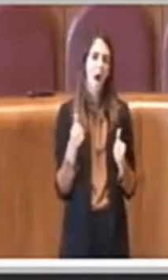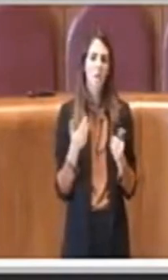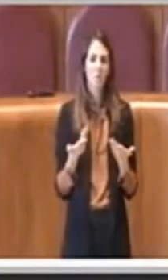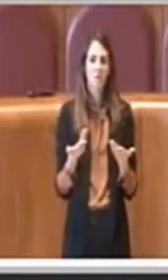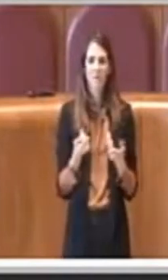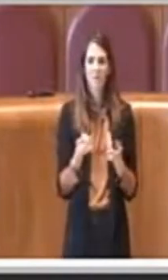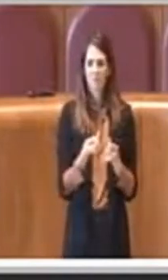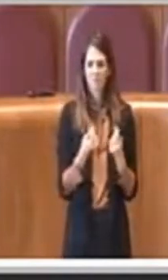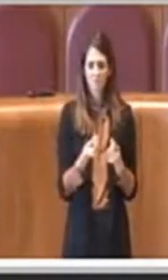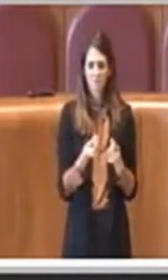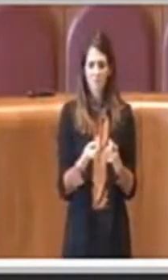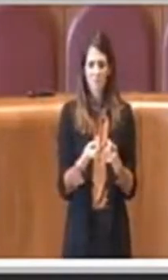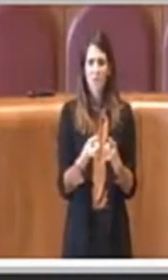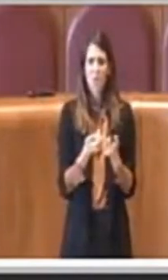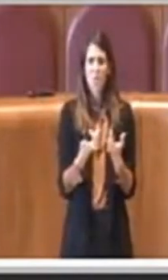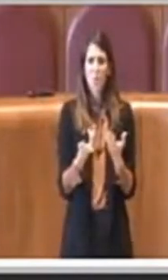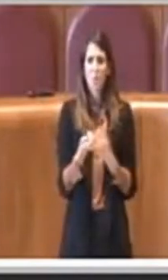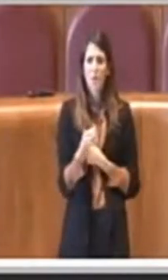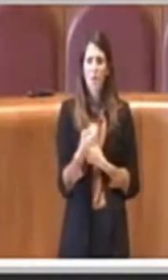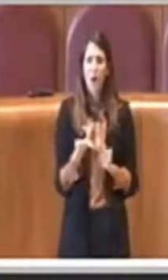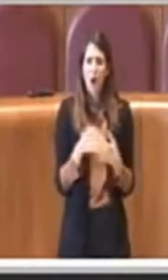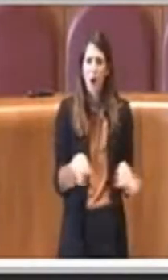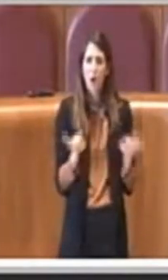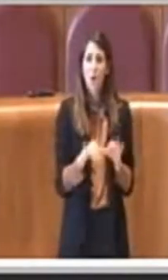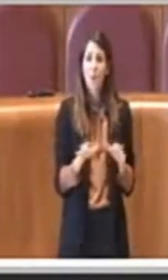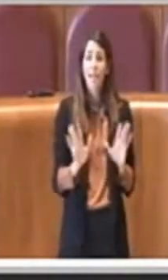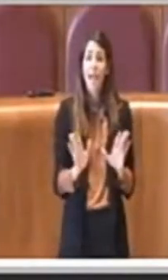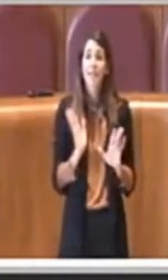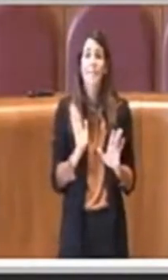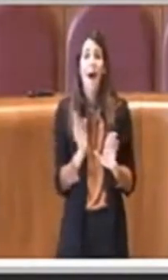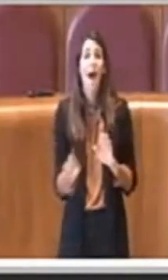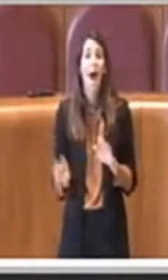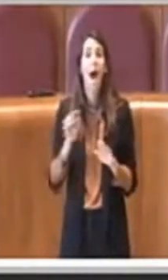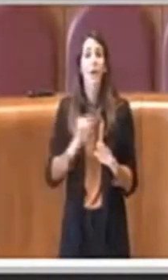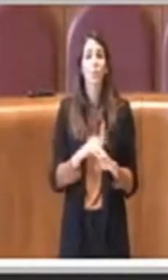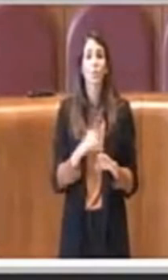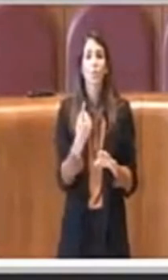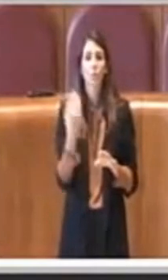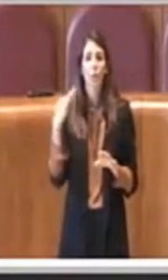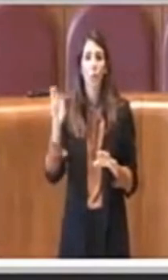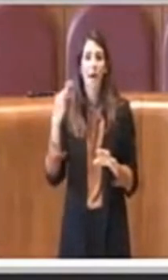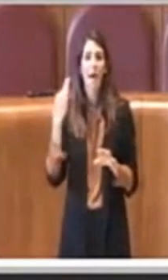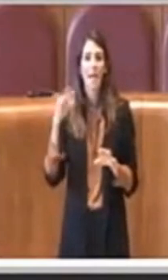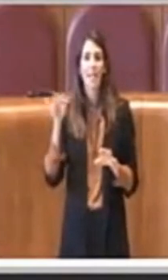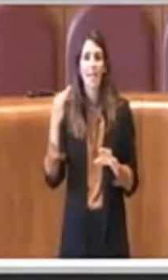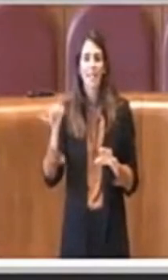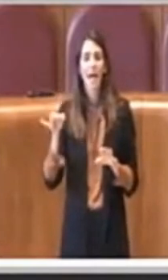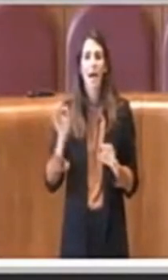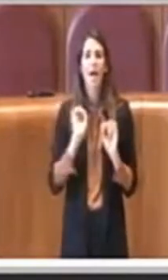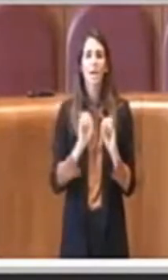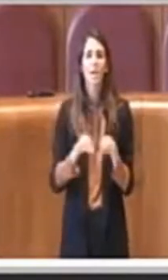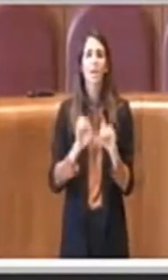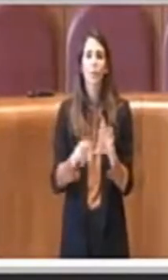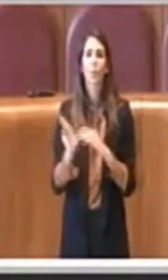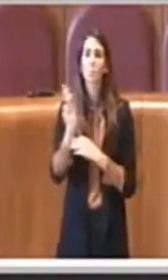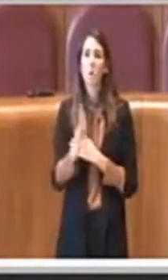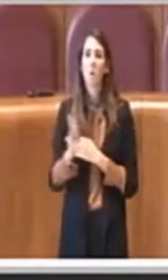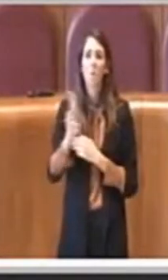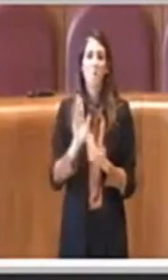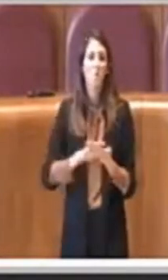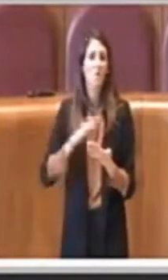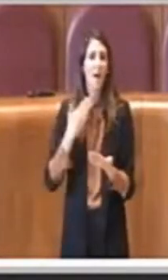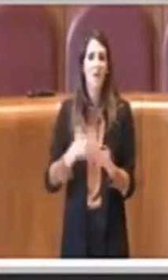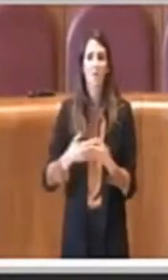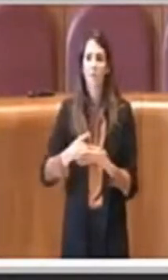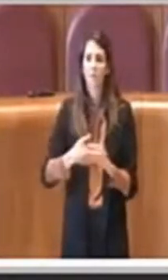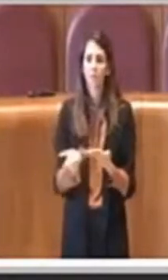più assoluto. Aggiungendo la qualità di un compost che è totalmente, totalmente scadente. che non